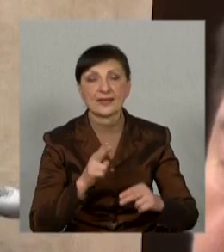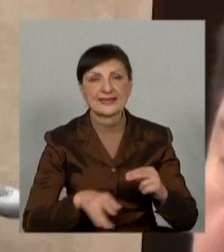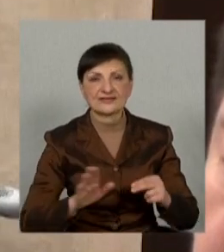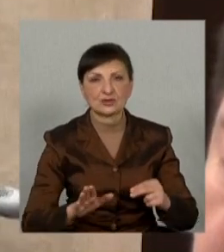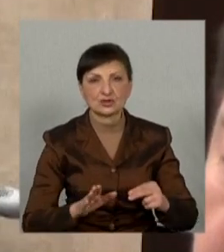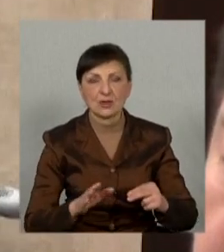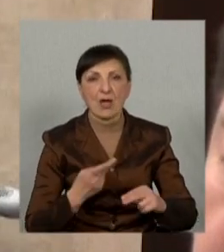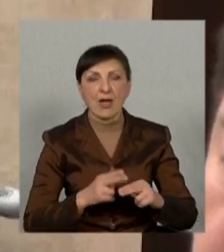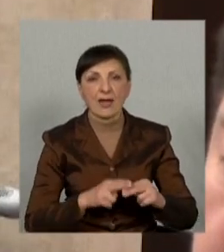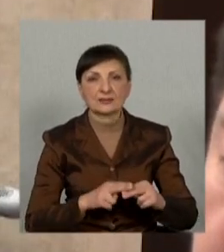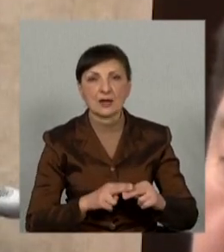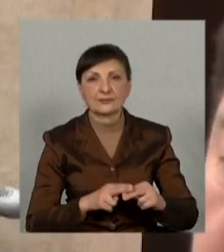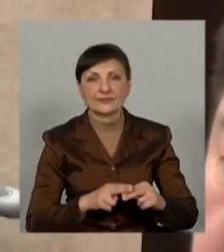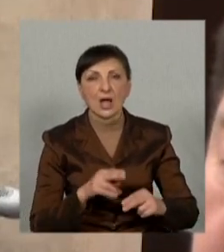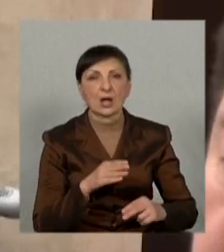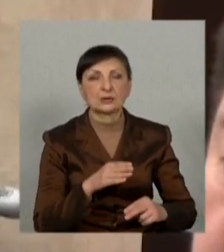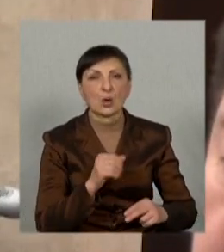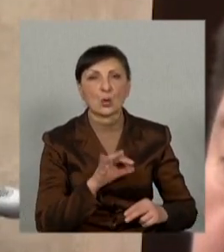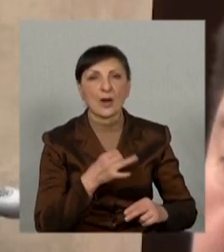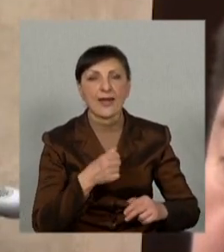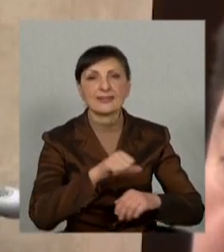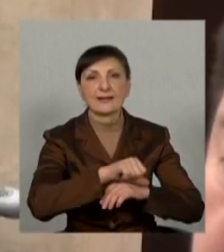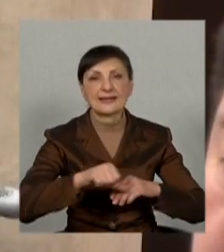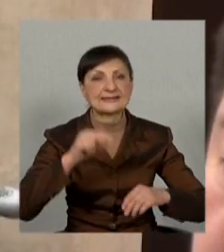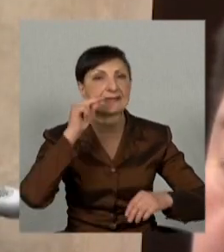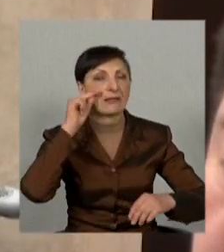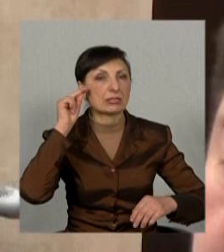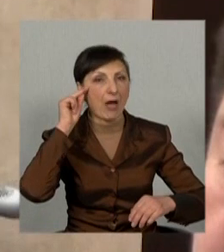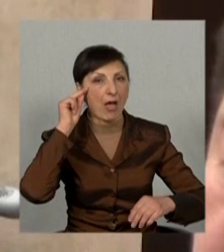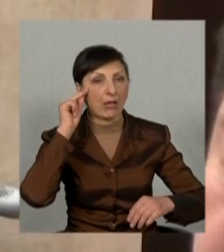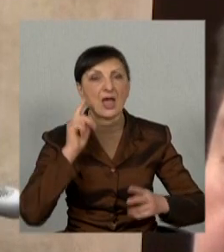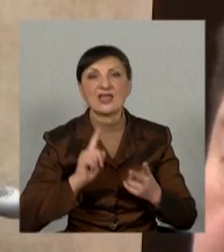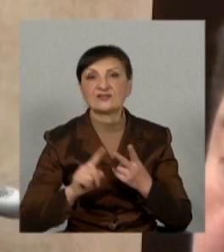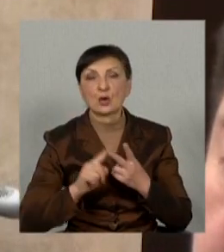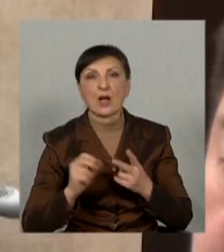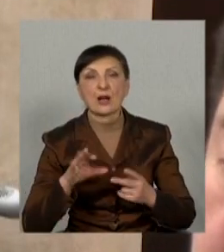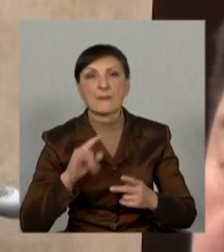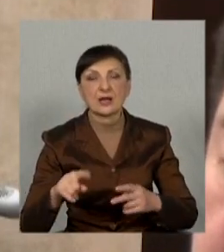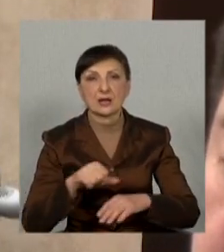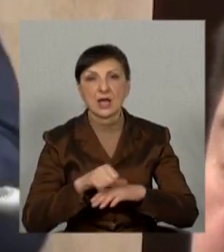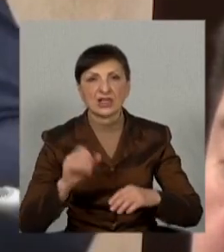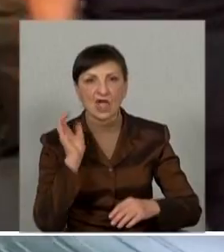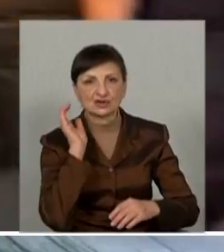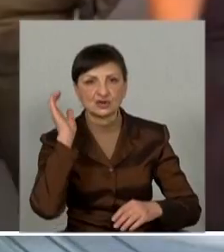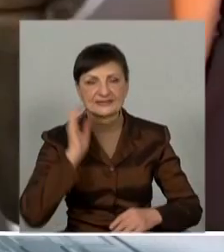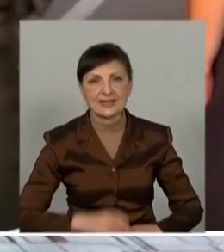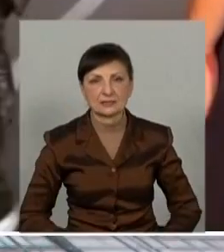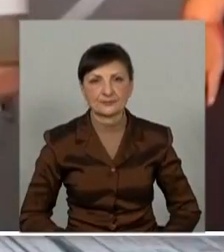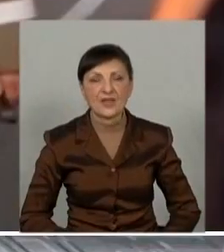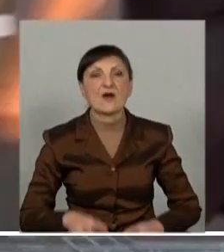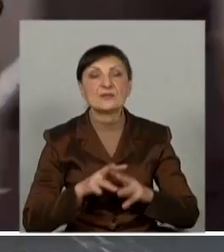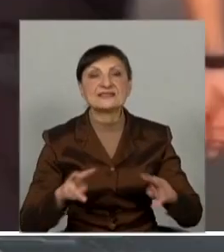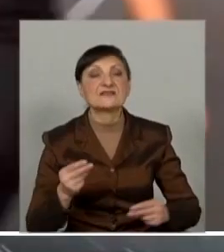Это Торгурат на границе с Китайской Народной Республикой и Карамык на границе с Таджикистаном. В